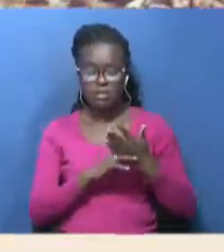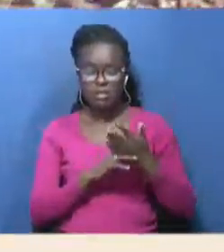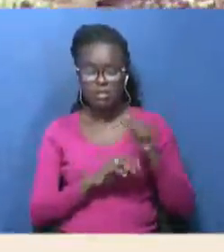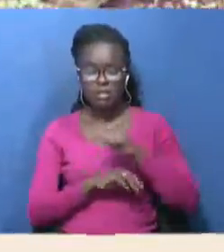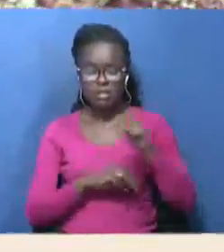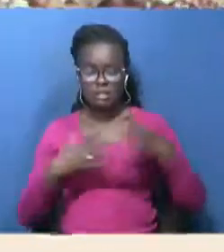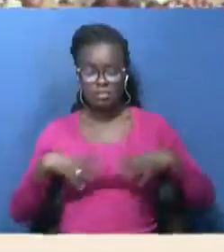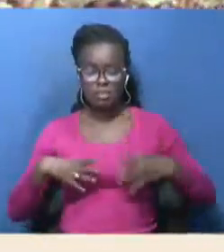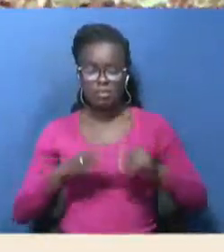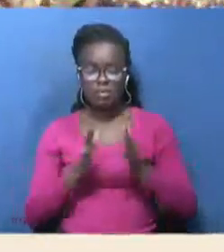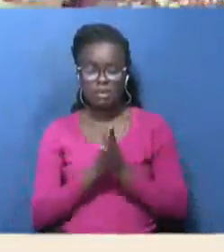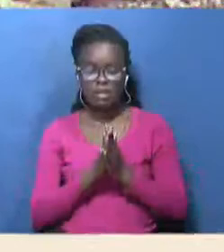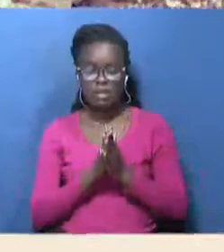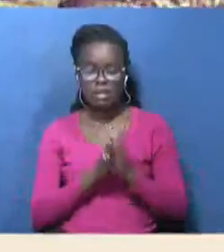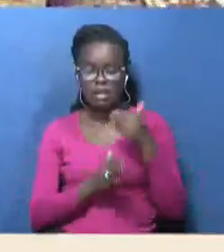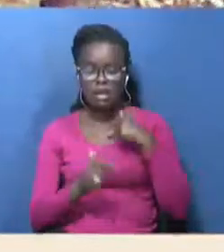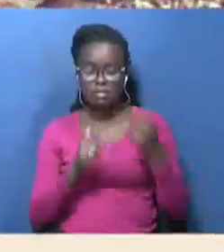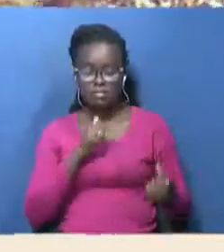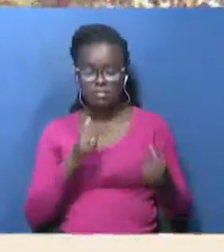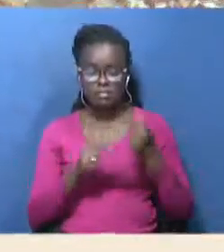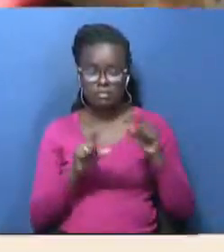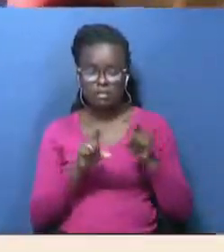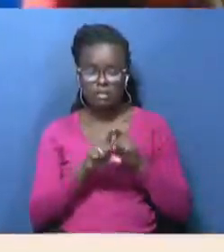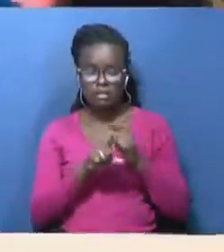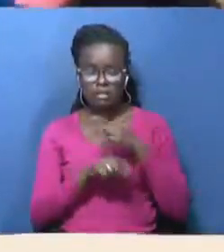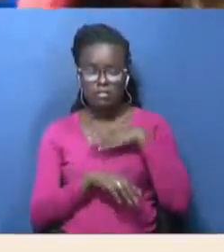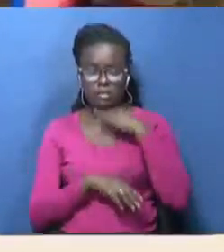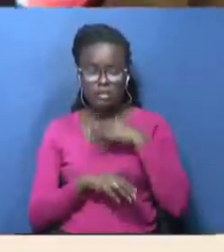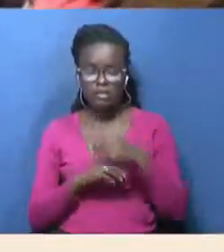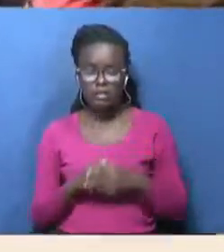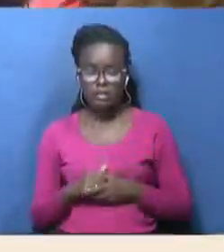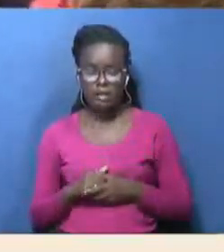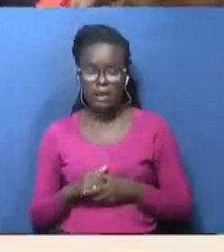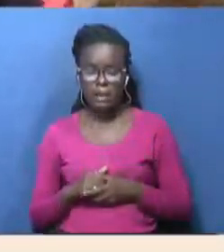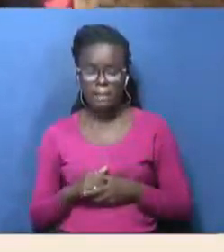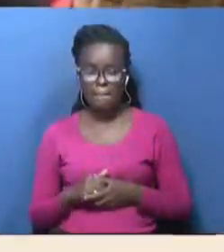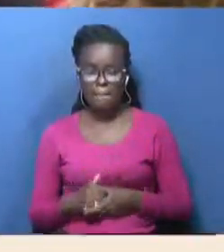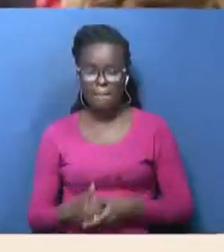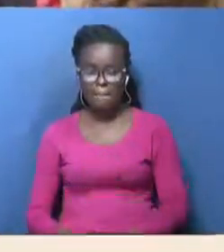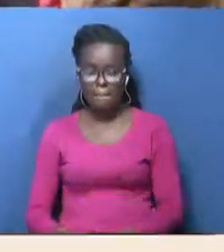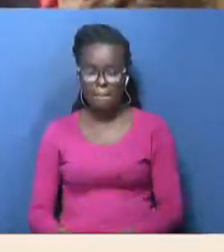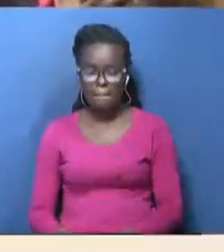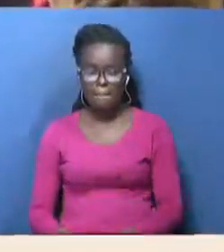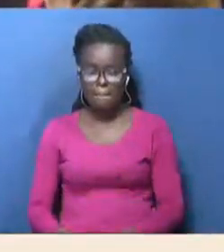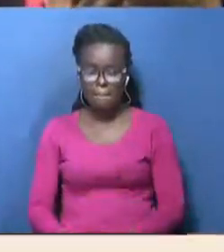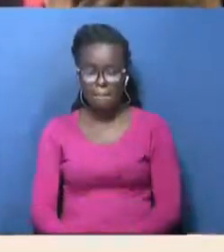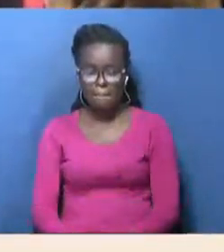na gũcũngĩrĩria mbara ũndũ ũmwe na ikuũ. Handũ-inĩ ha Kameme